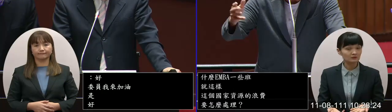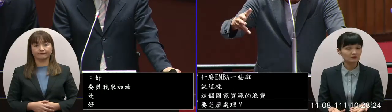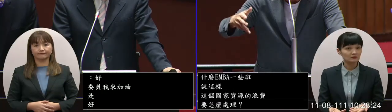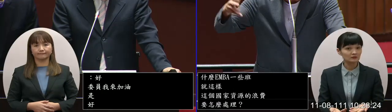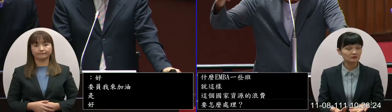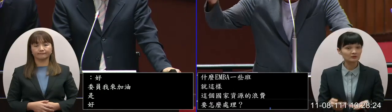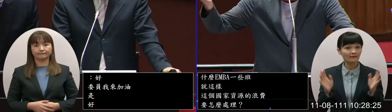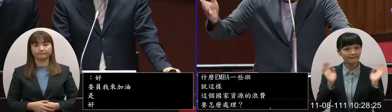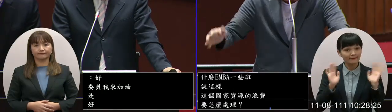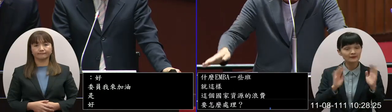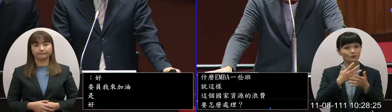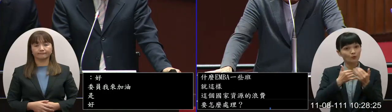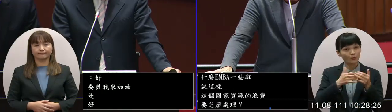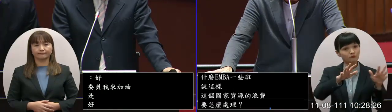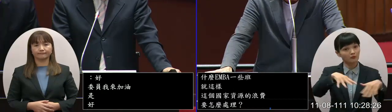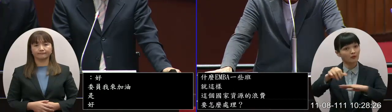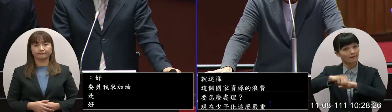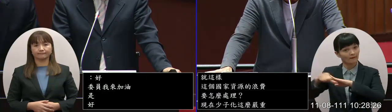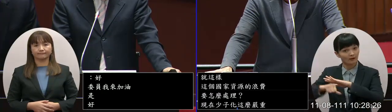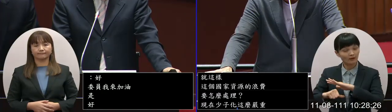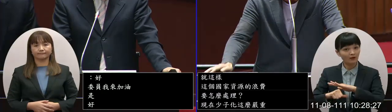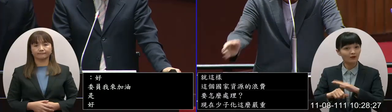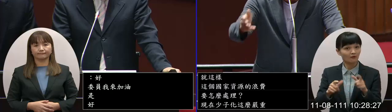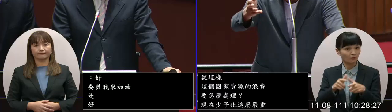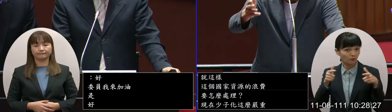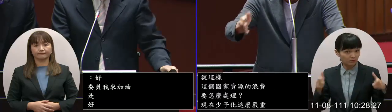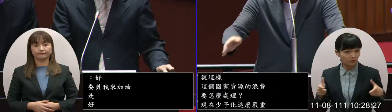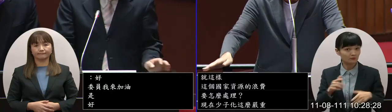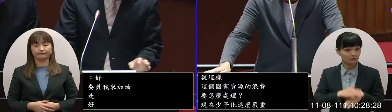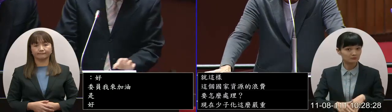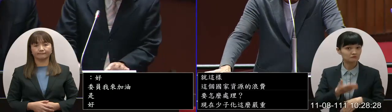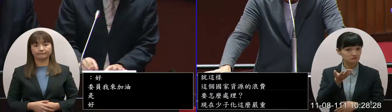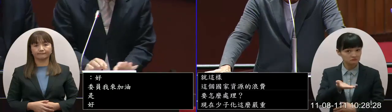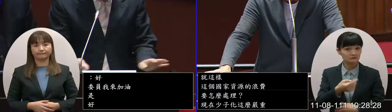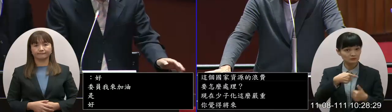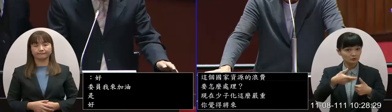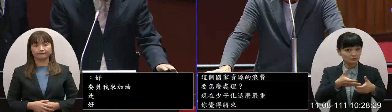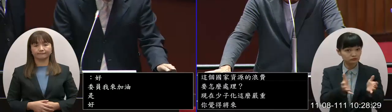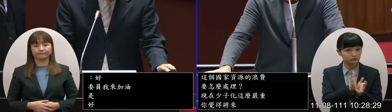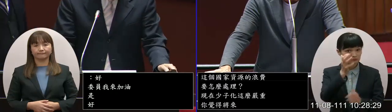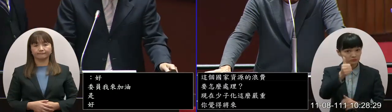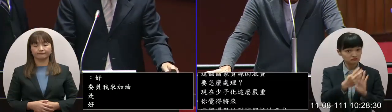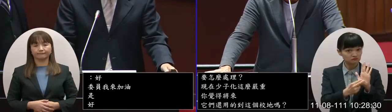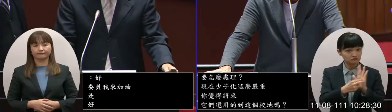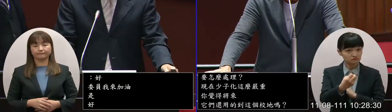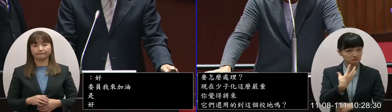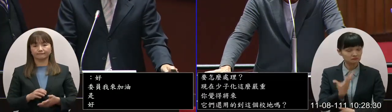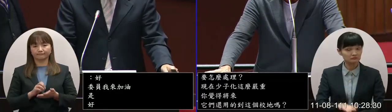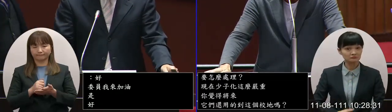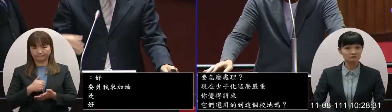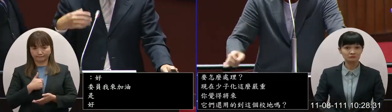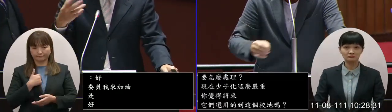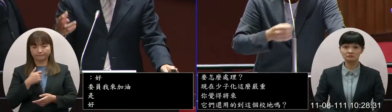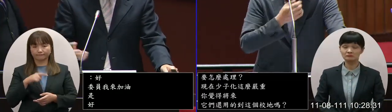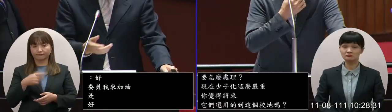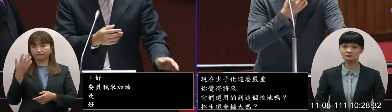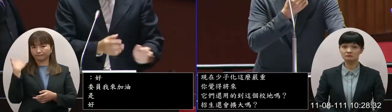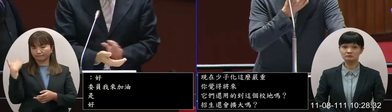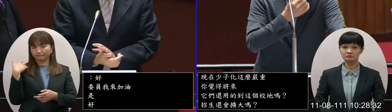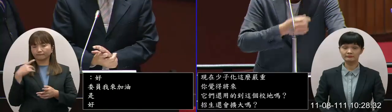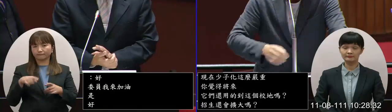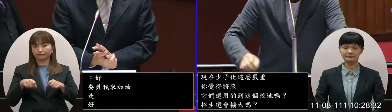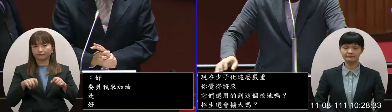招生还会扩大吗？教育部长，你要回答一下，你乐观吗？ 这确实在更早期，